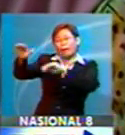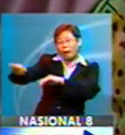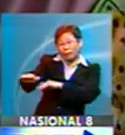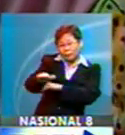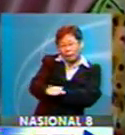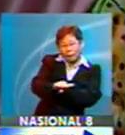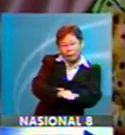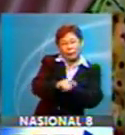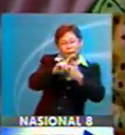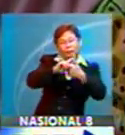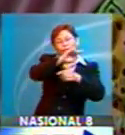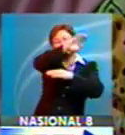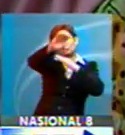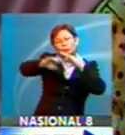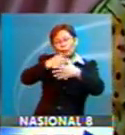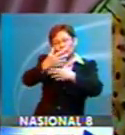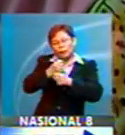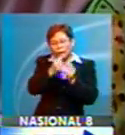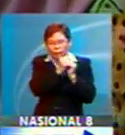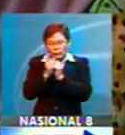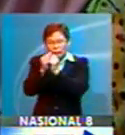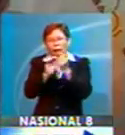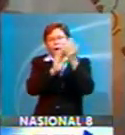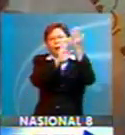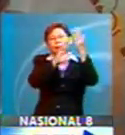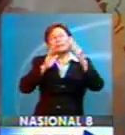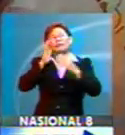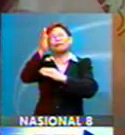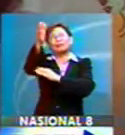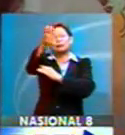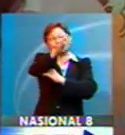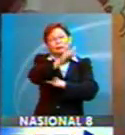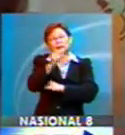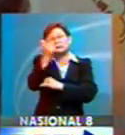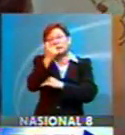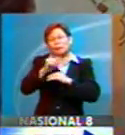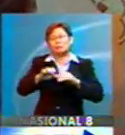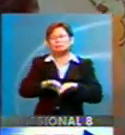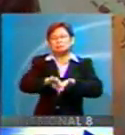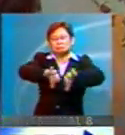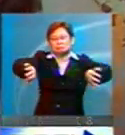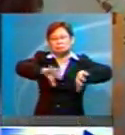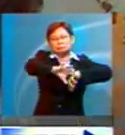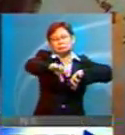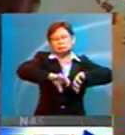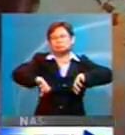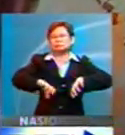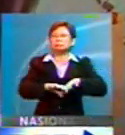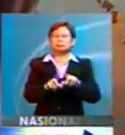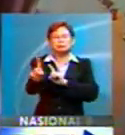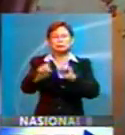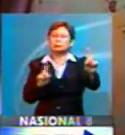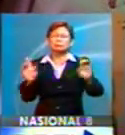Ila Taslim agar kesemua mereka dapat bersama mengharungi hari mendatang serta tidak mahu berpisah.